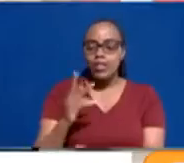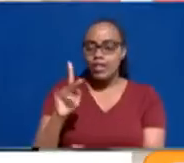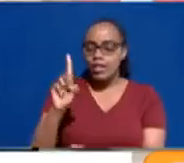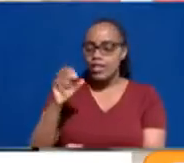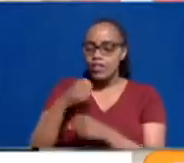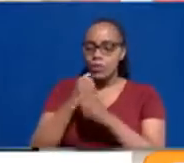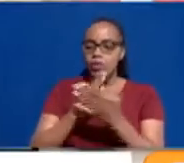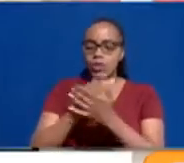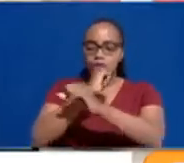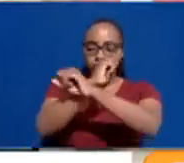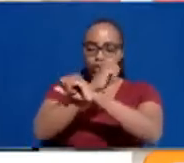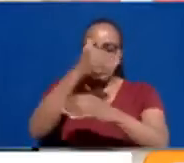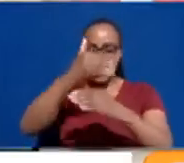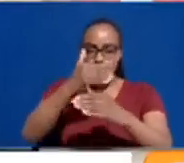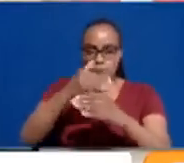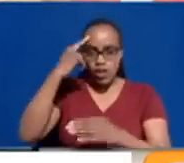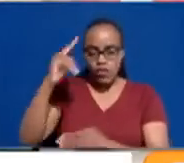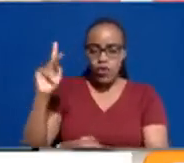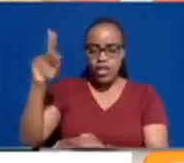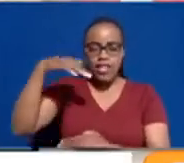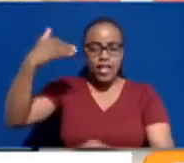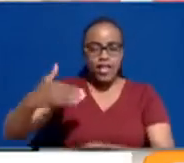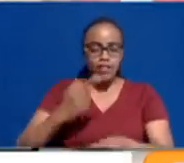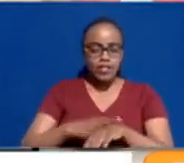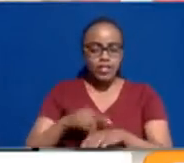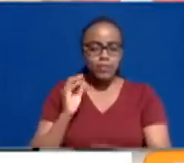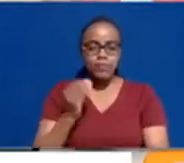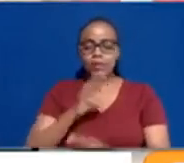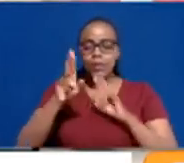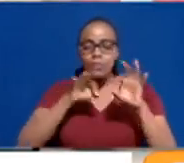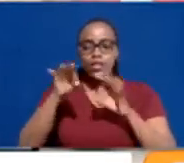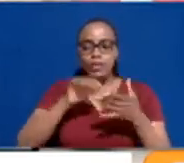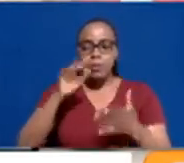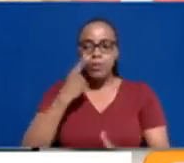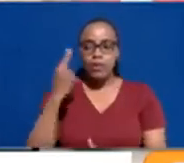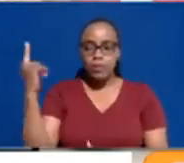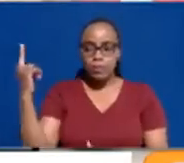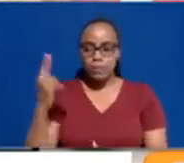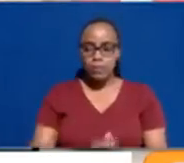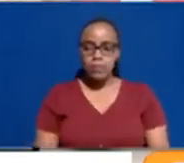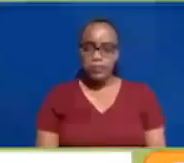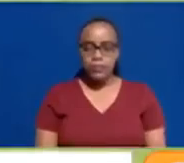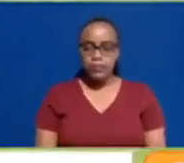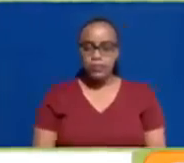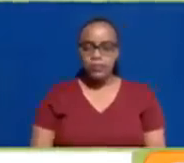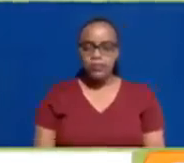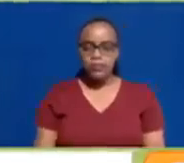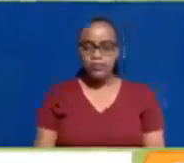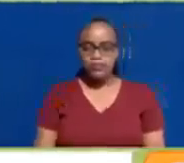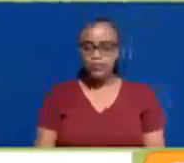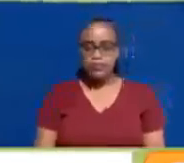kuwa wamelinda mipaka ya taifa kila wakati. Steven Deto na taarifa hiyo kwa kina.